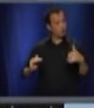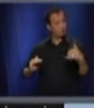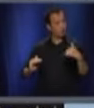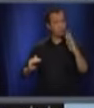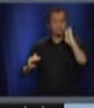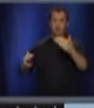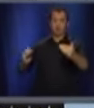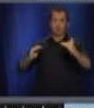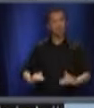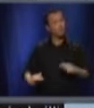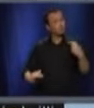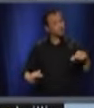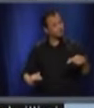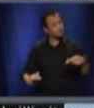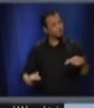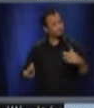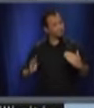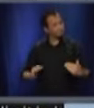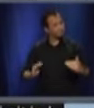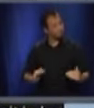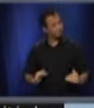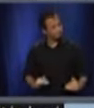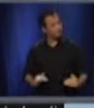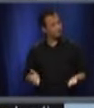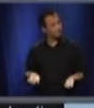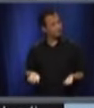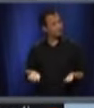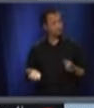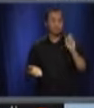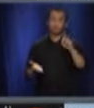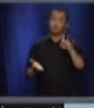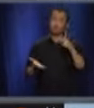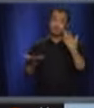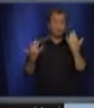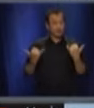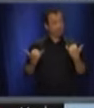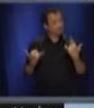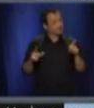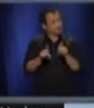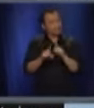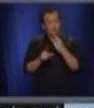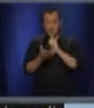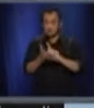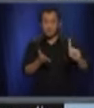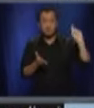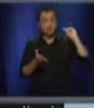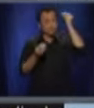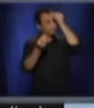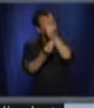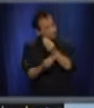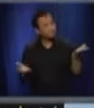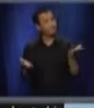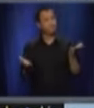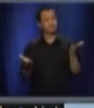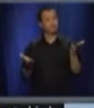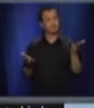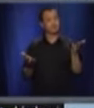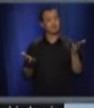devraient faire. Parce que nous avons vu, je l'ai dit la semaine dernière, on a vu